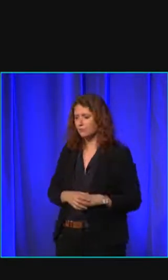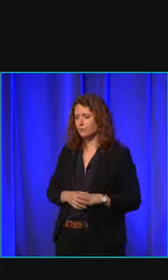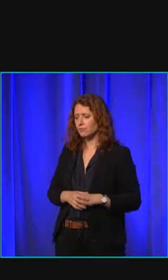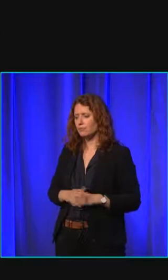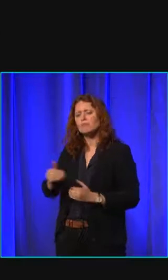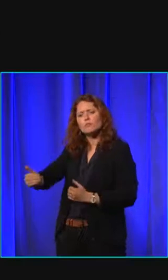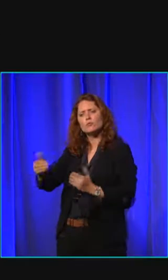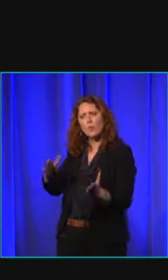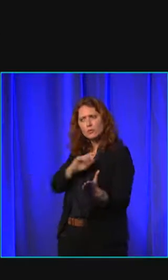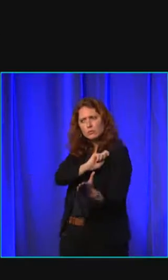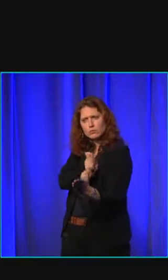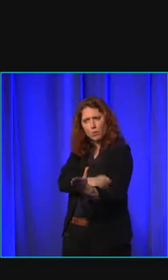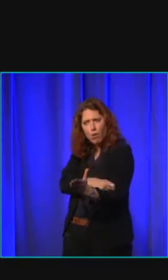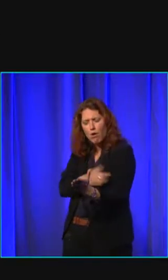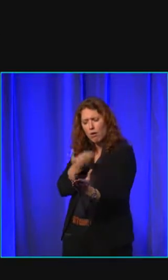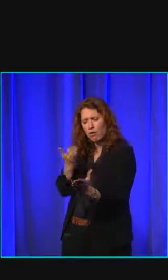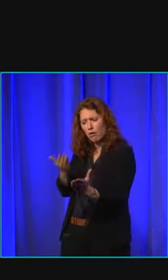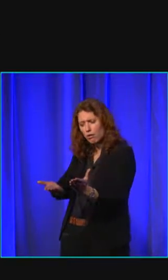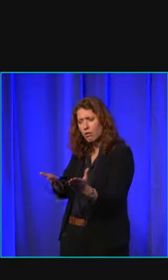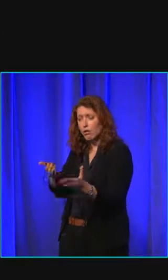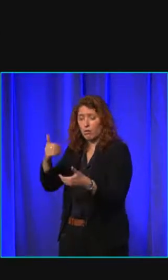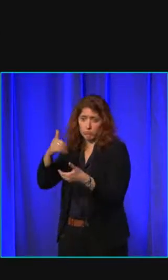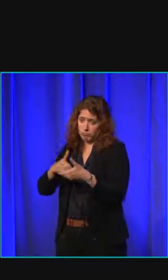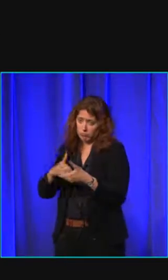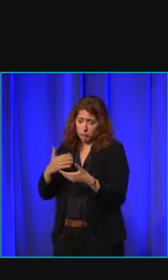a ce sens du toucher, comme par exemple,